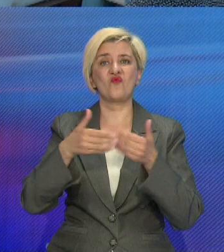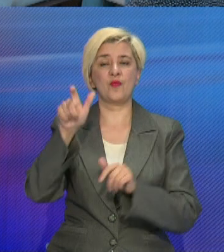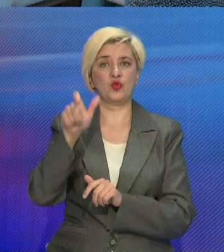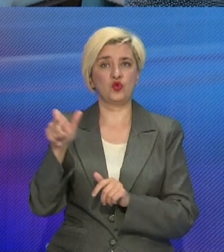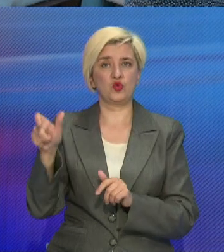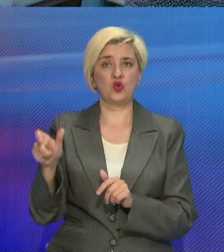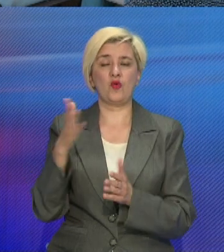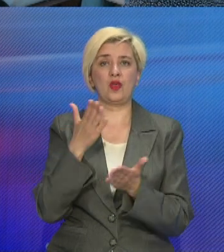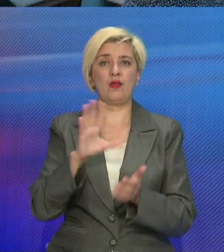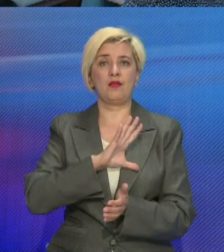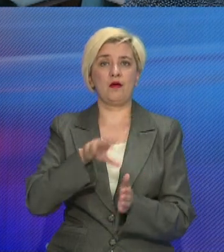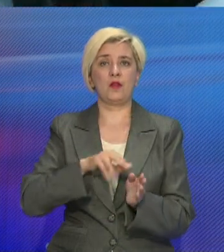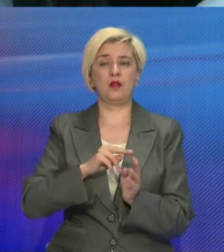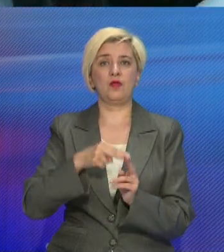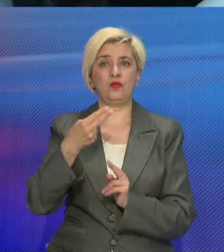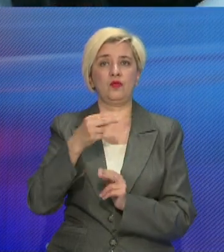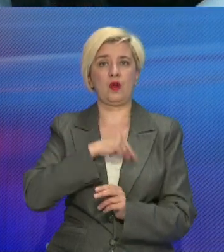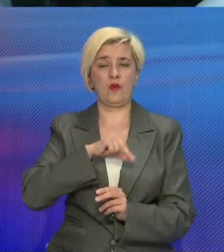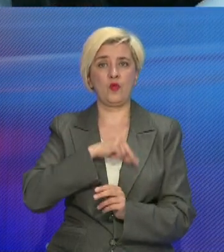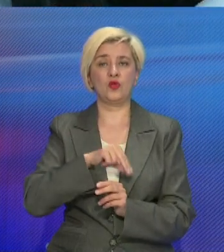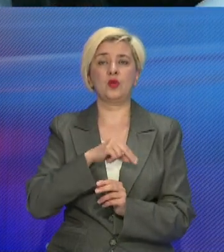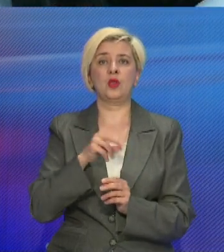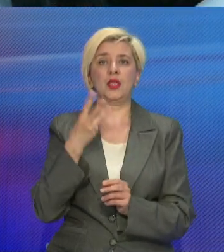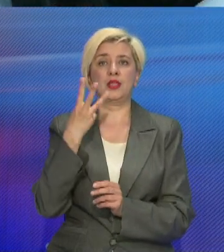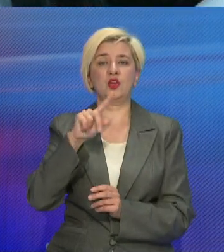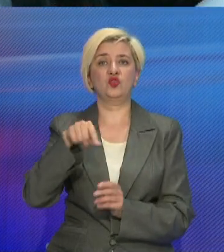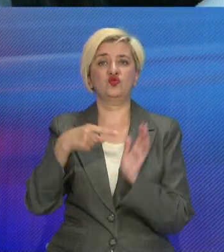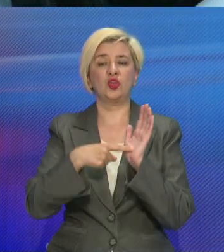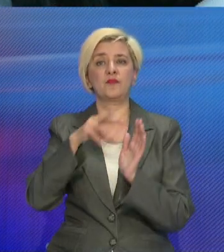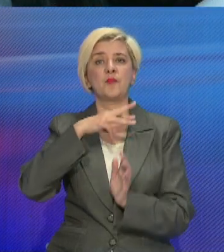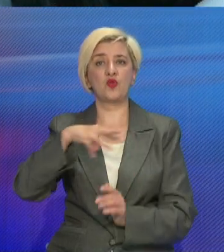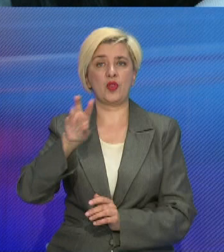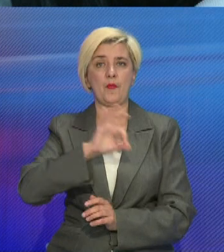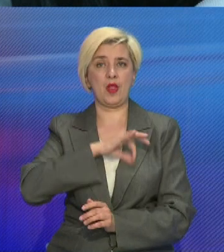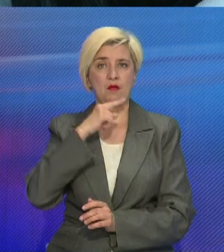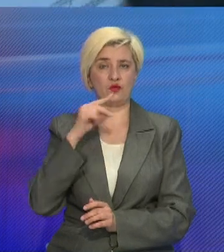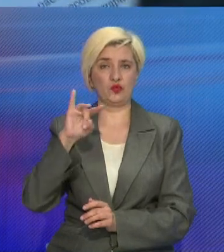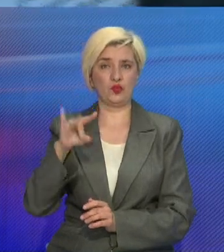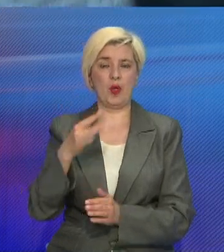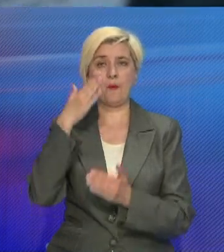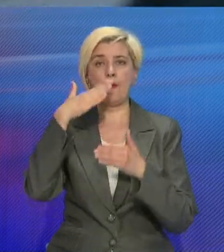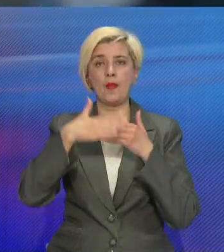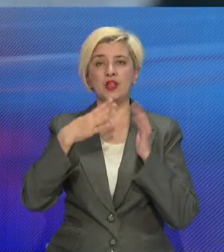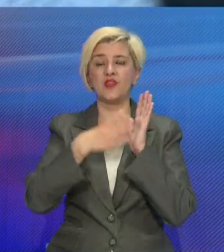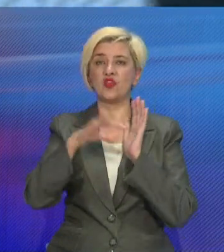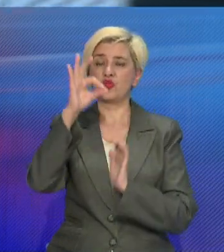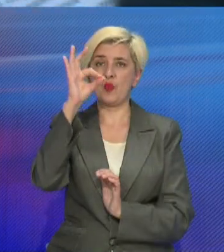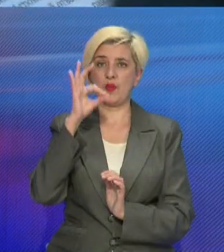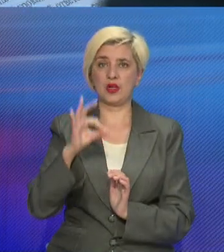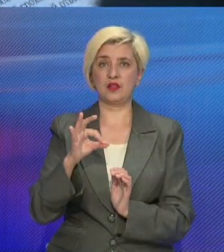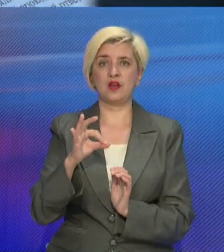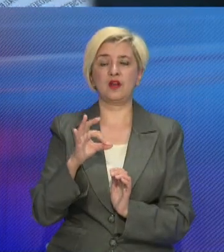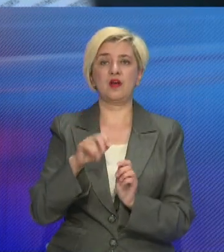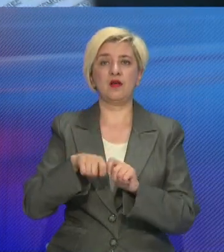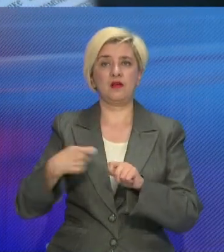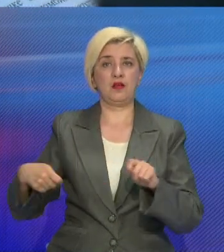ўстаноўлены тэрмін абавязковай працы, складае 3,6 мільёна беларускіх рублёў. Практычна 90% з гэтай сумы